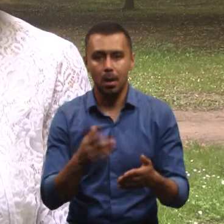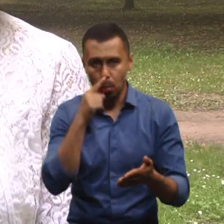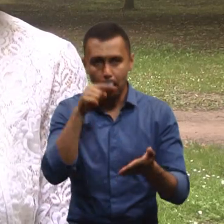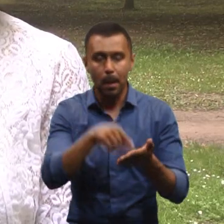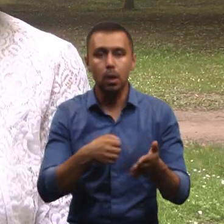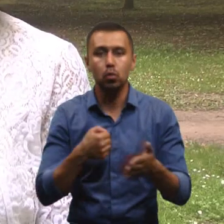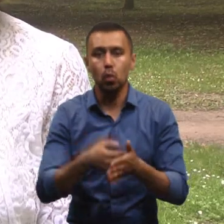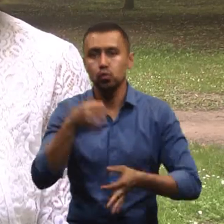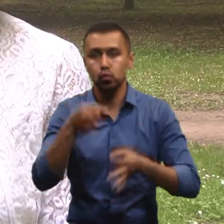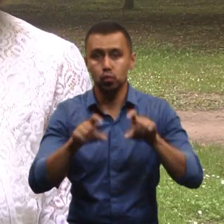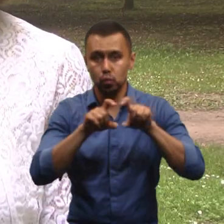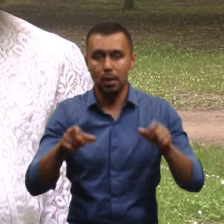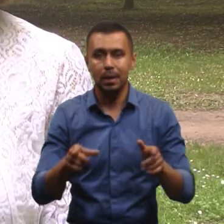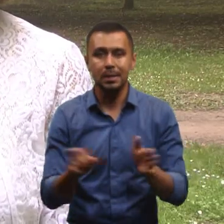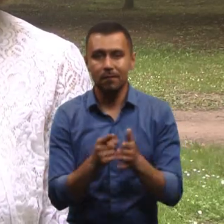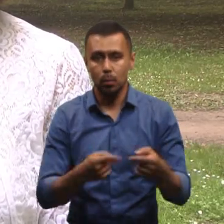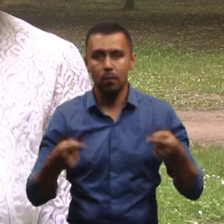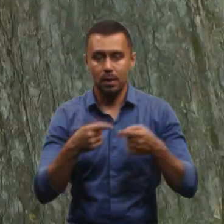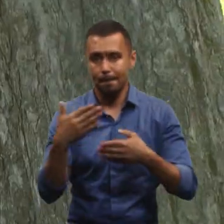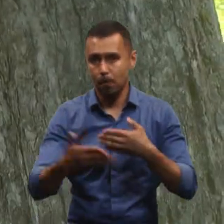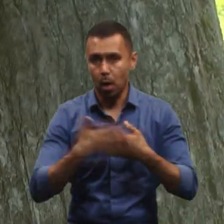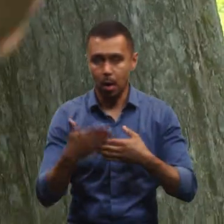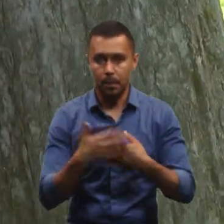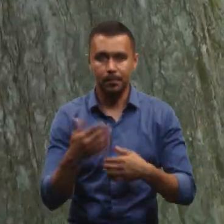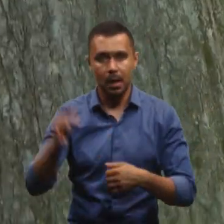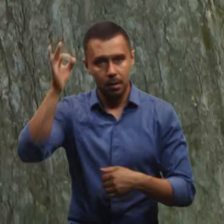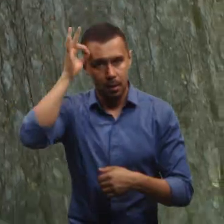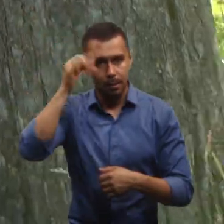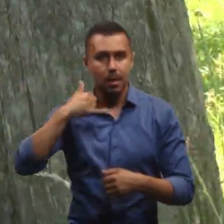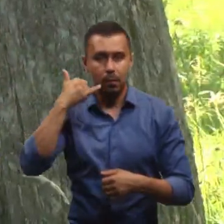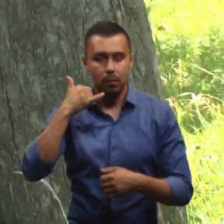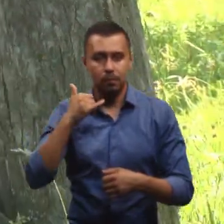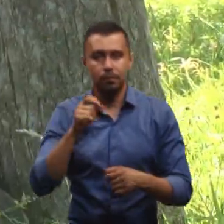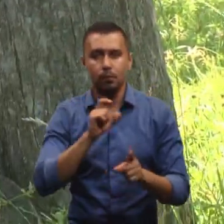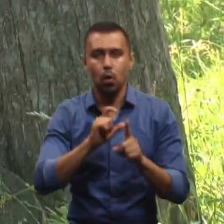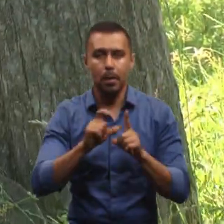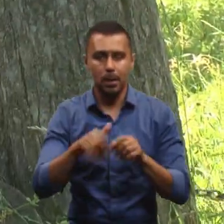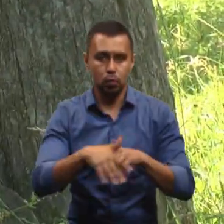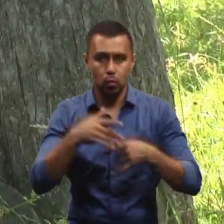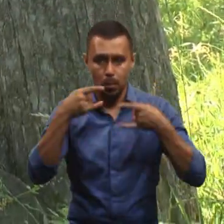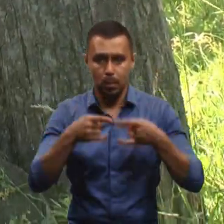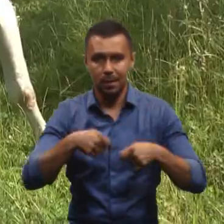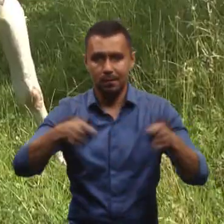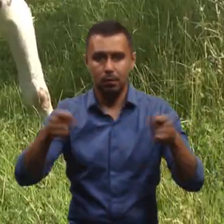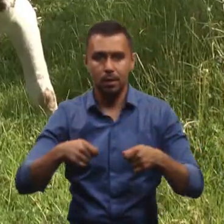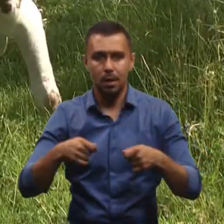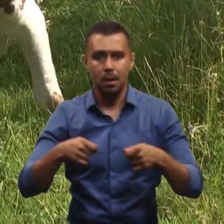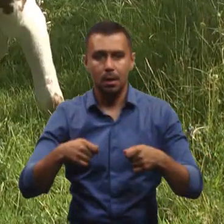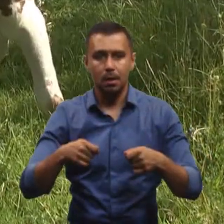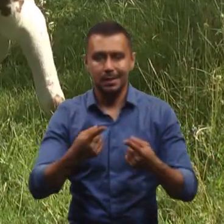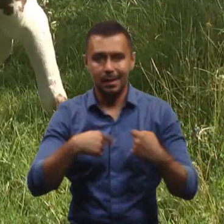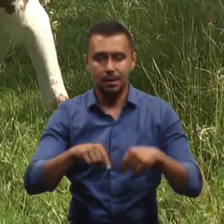до суду з відповідним покаранням. Нагадаємо, телефоном в коментарі Суспільному завідувач Антонінської